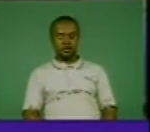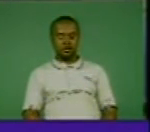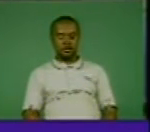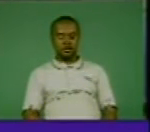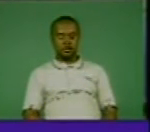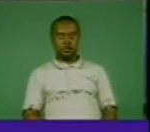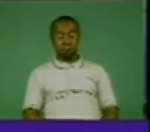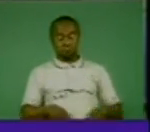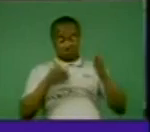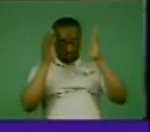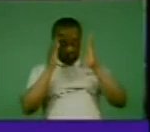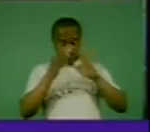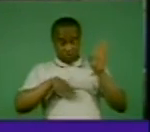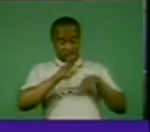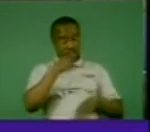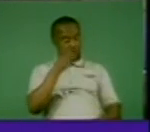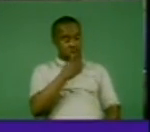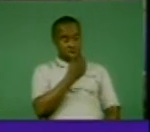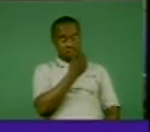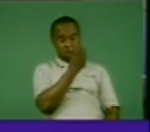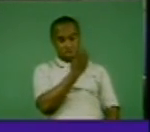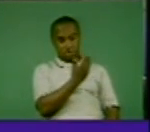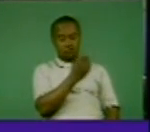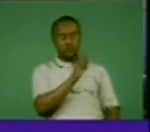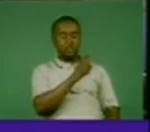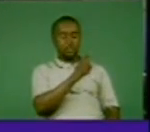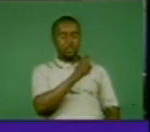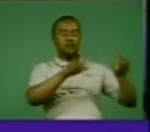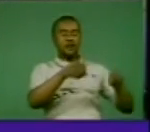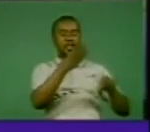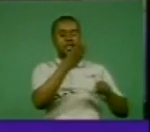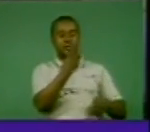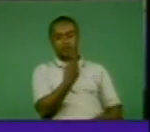Mheshimiwa Mwenyekiti, sura ya tano ilikuwa na ibara ya 31